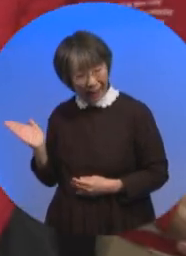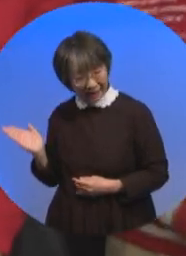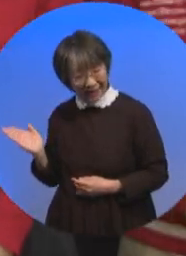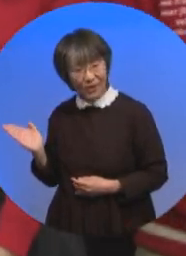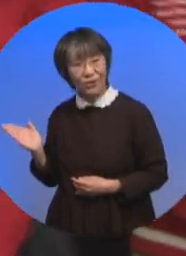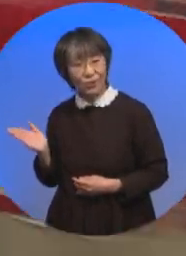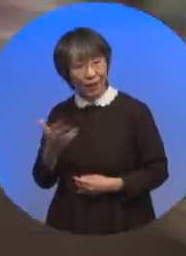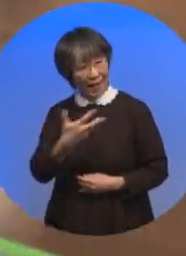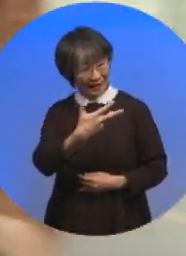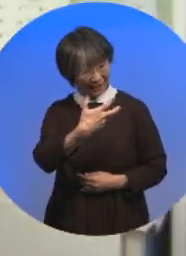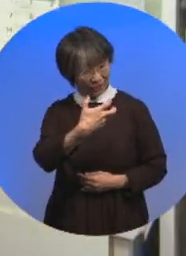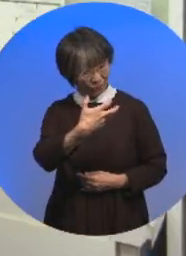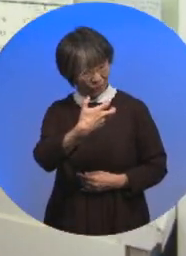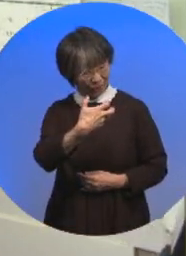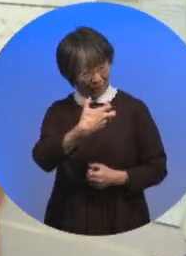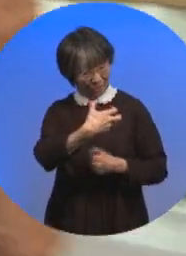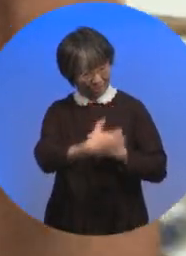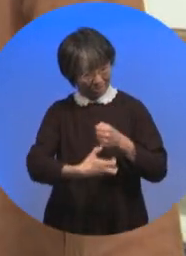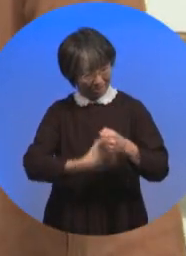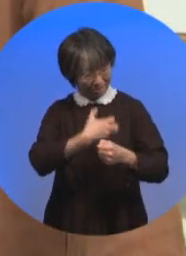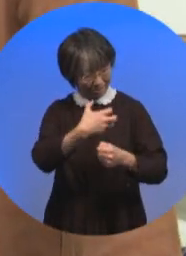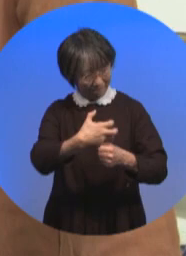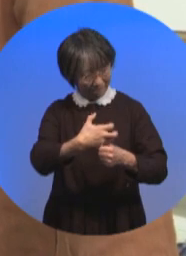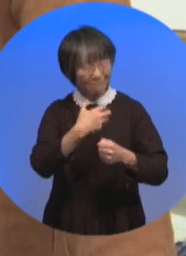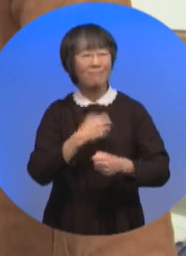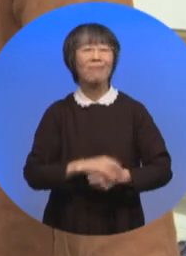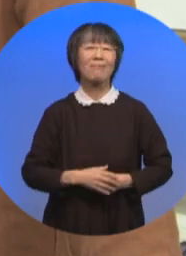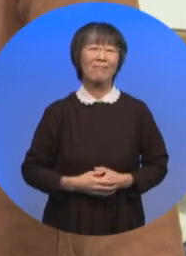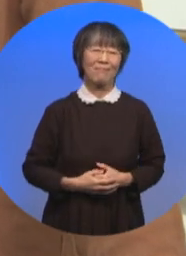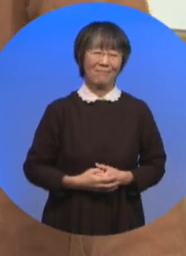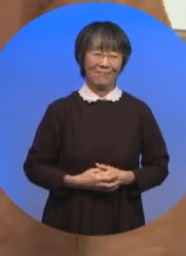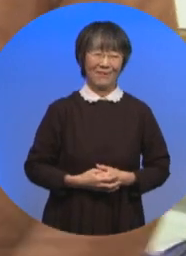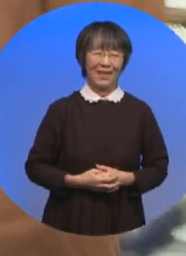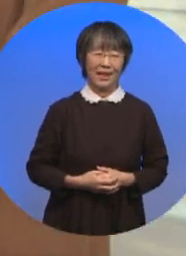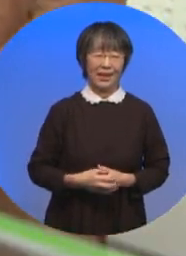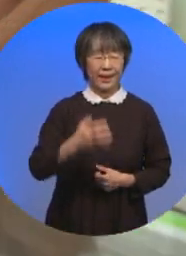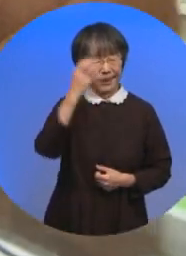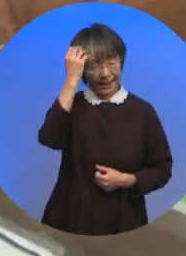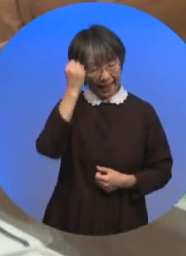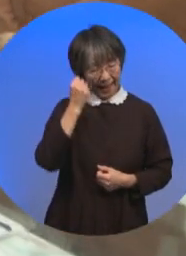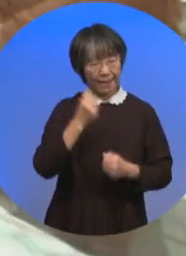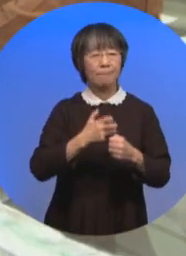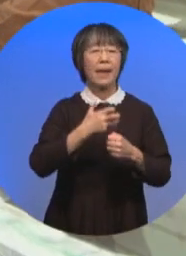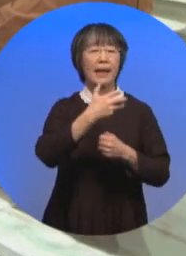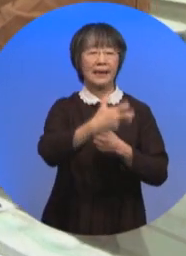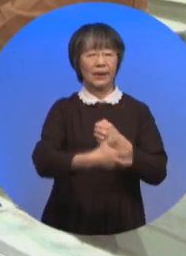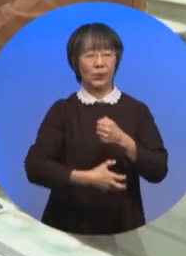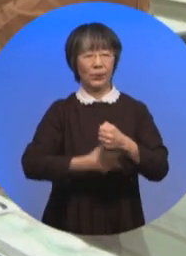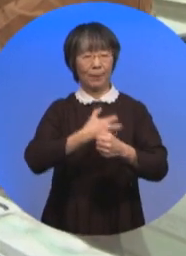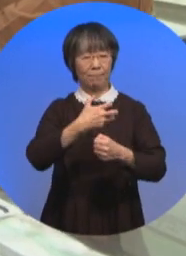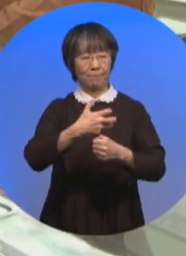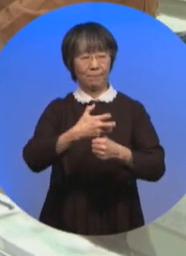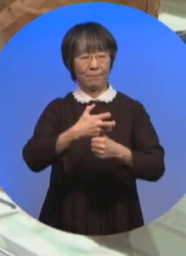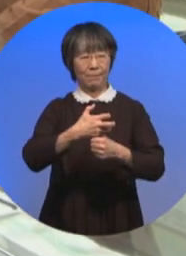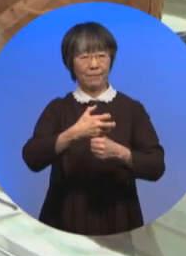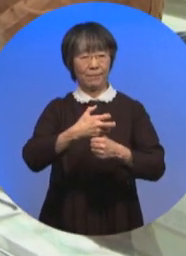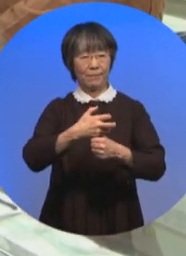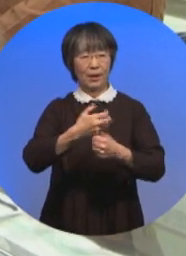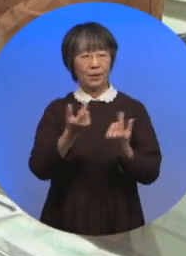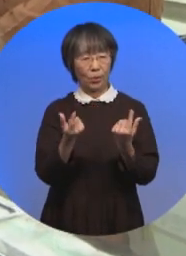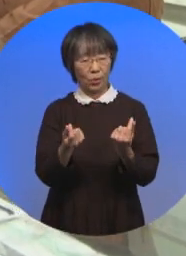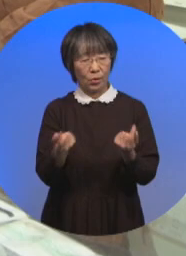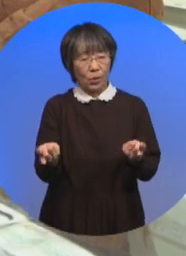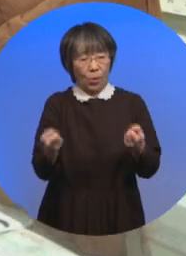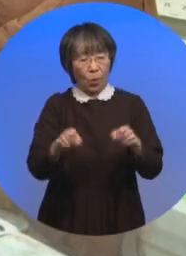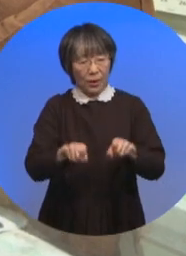周年 惜しかった 惜しかった惜しかった。そうなんです、記念すべき80周年、ね、はい、そして同時に中